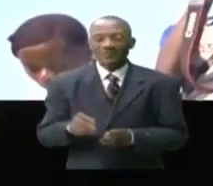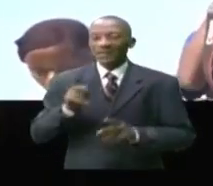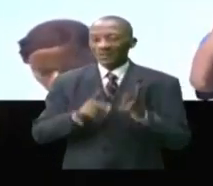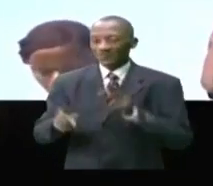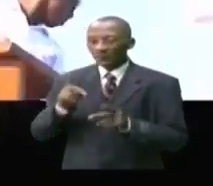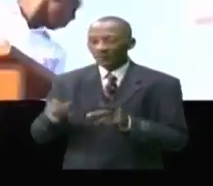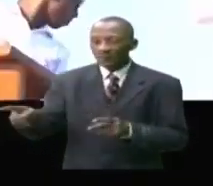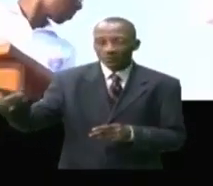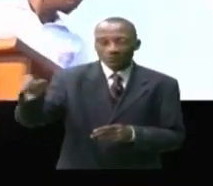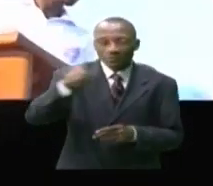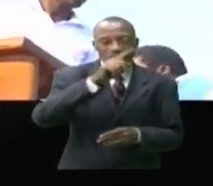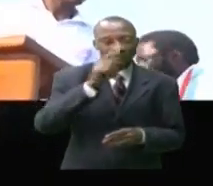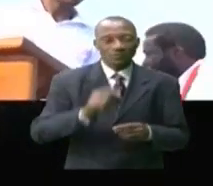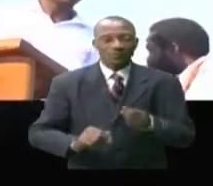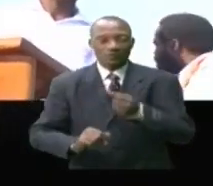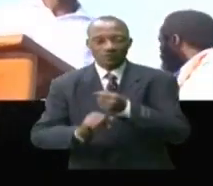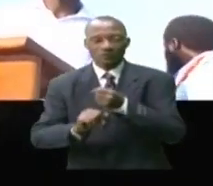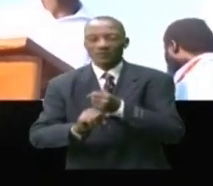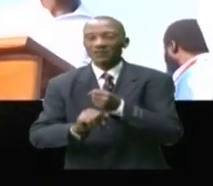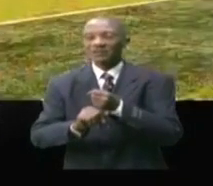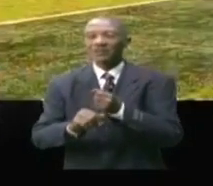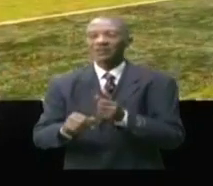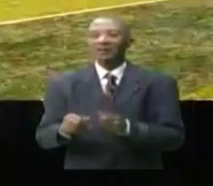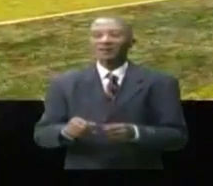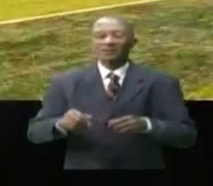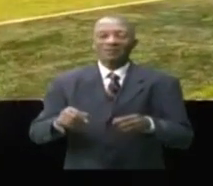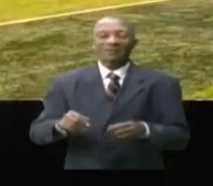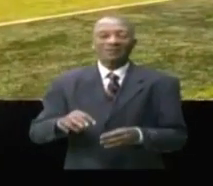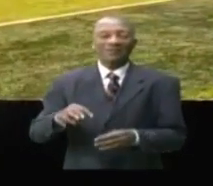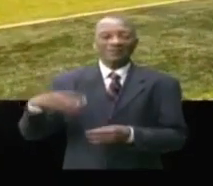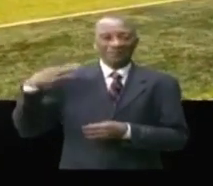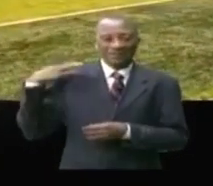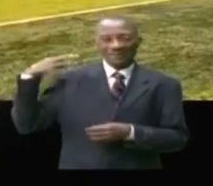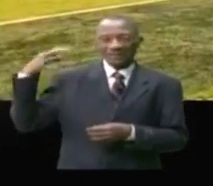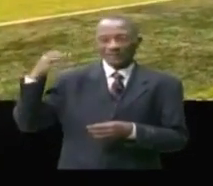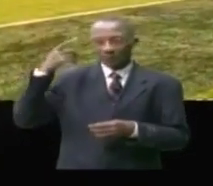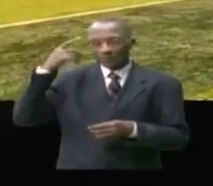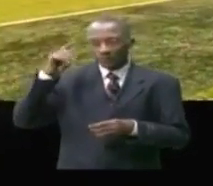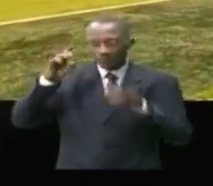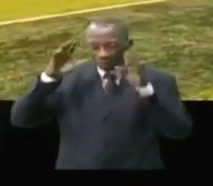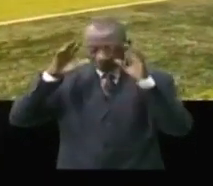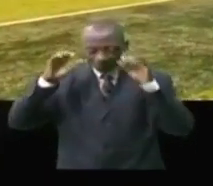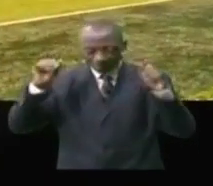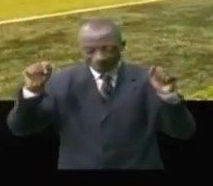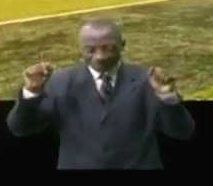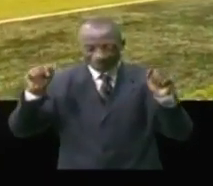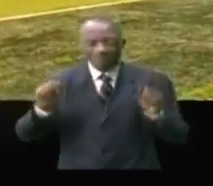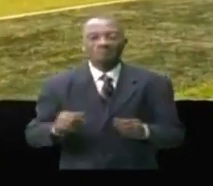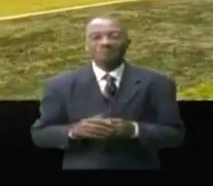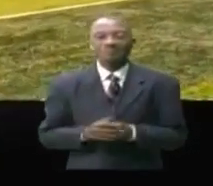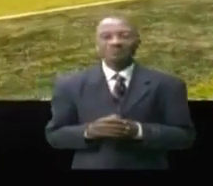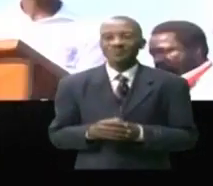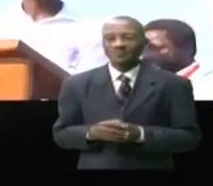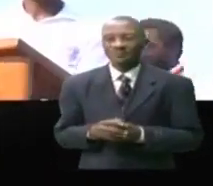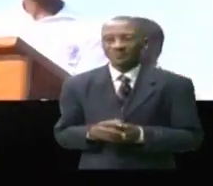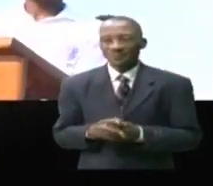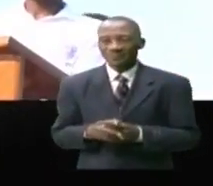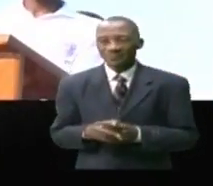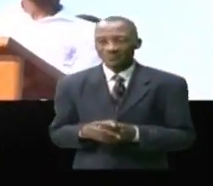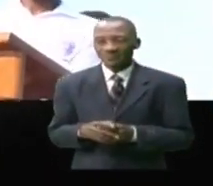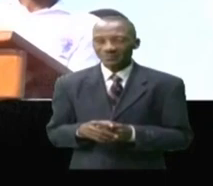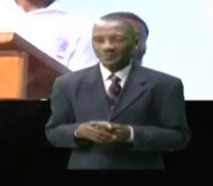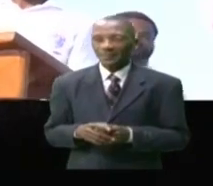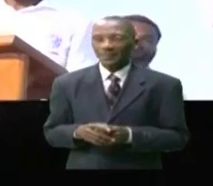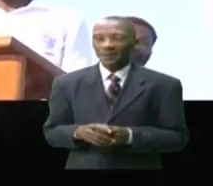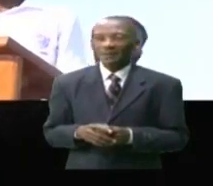Tanganyika. Officiellement, vous t'adressez au président de la République. Je préfère m'adresser